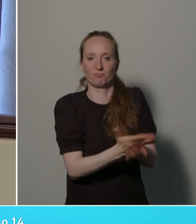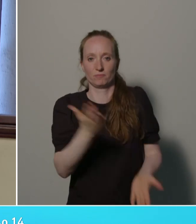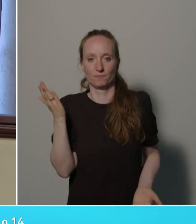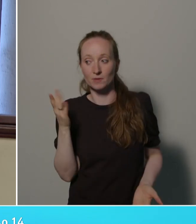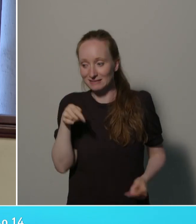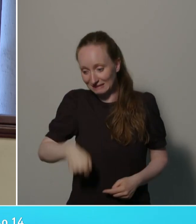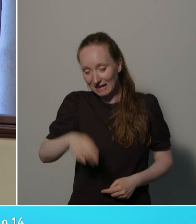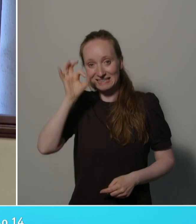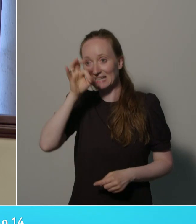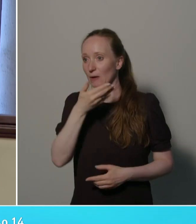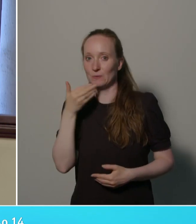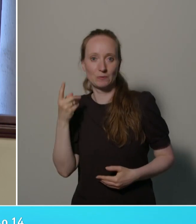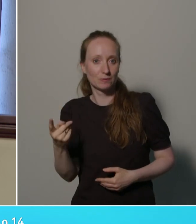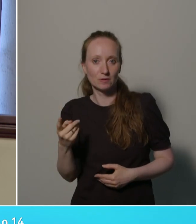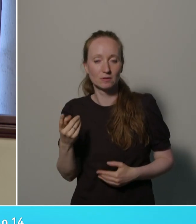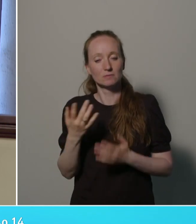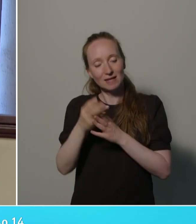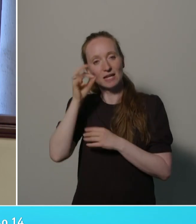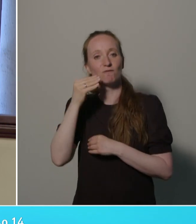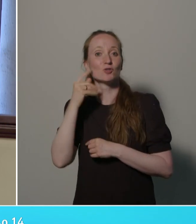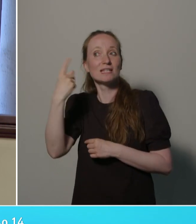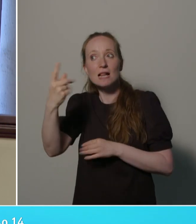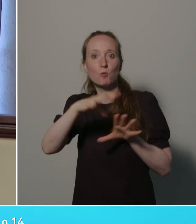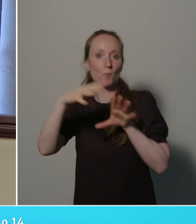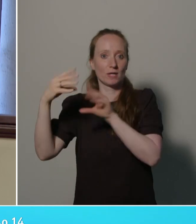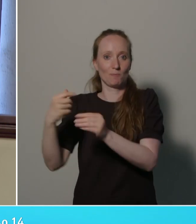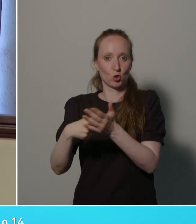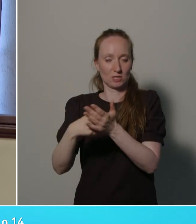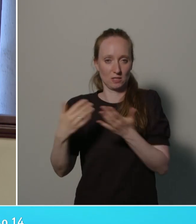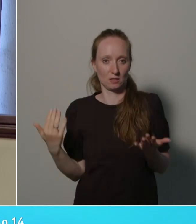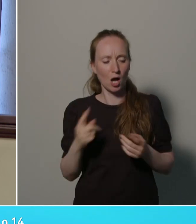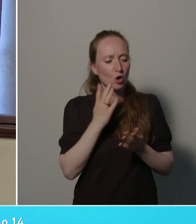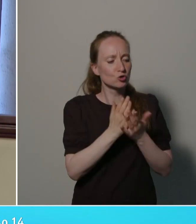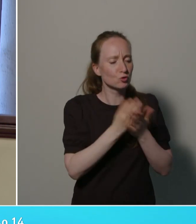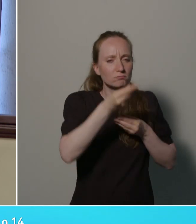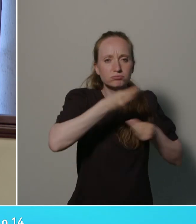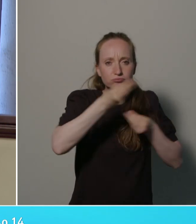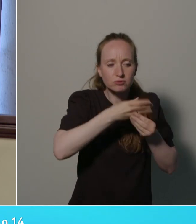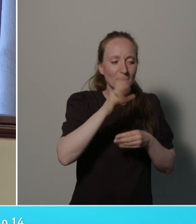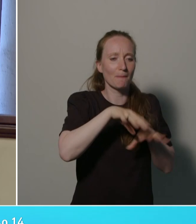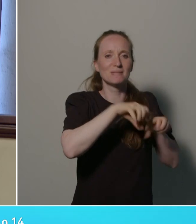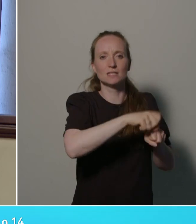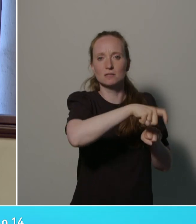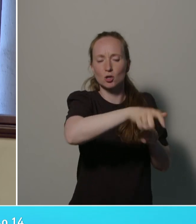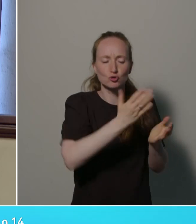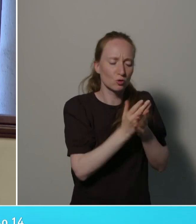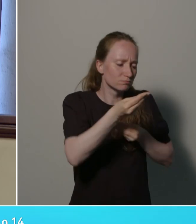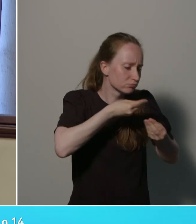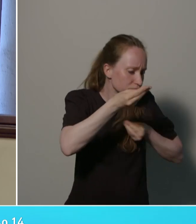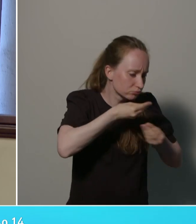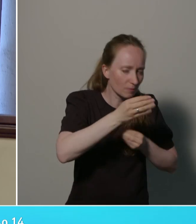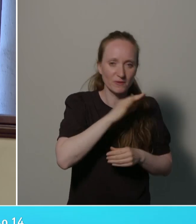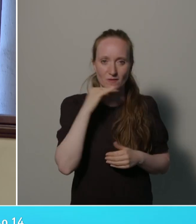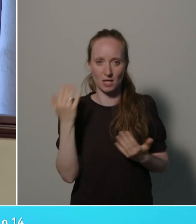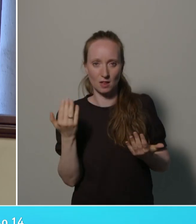Garagenbesitzern gesprochen worden. Und wir haben auch in der näheren Umgebung über diesen Neubauplatz haben wir ca.